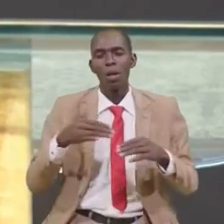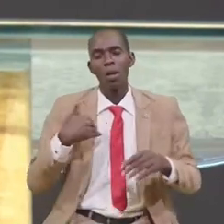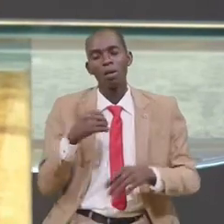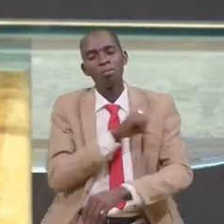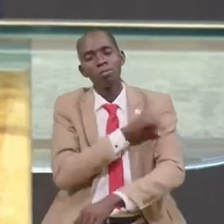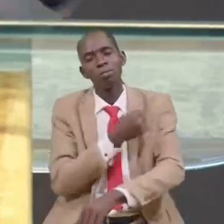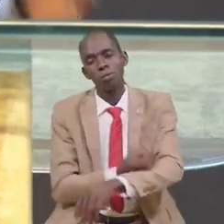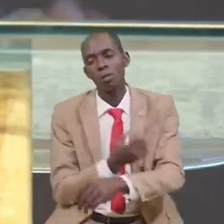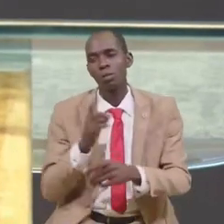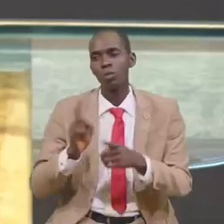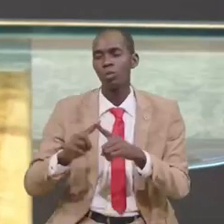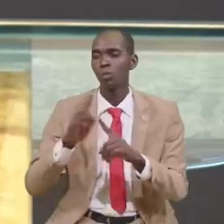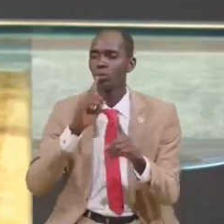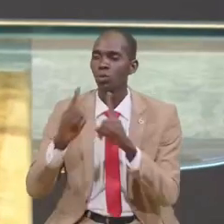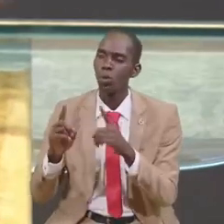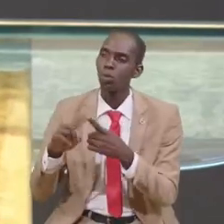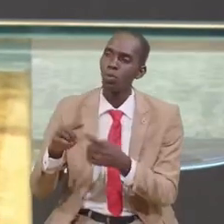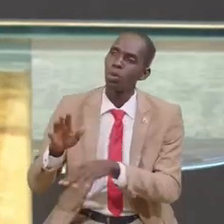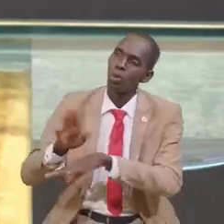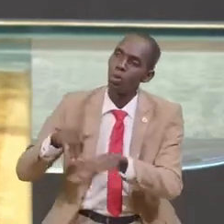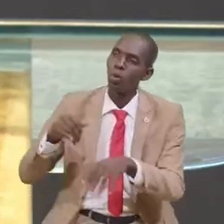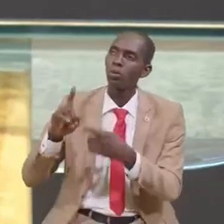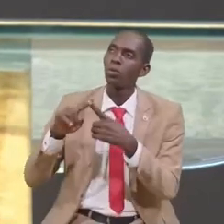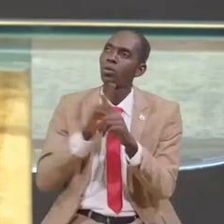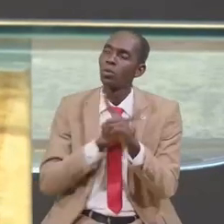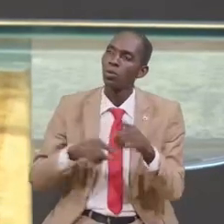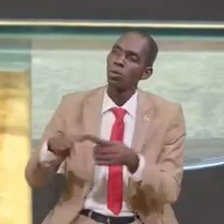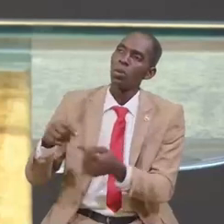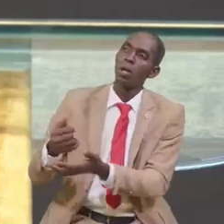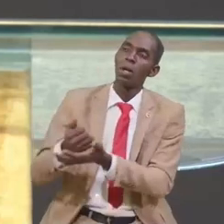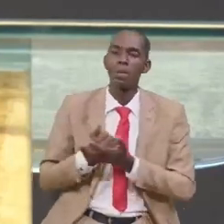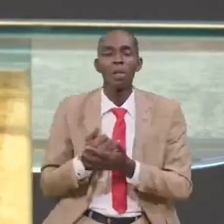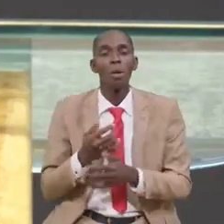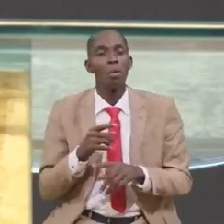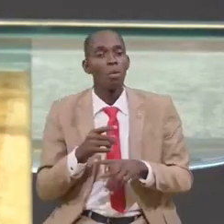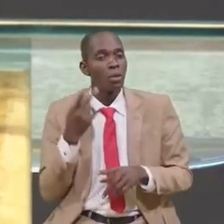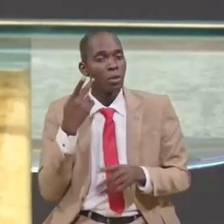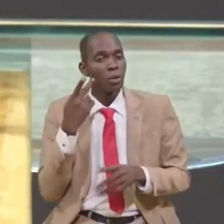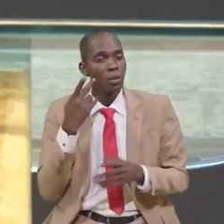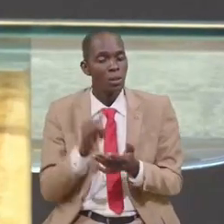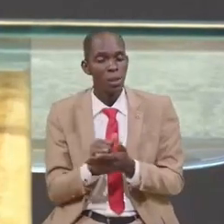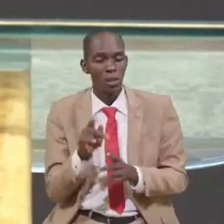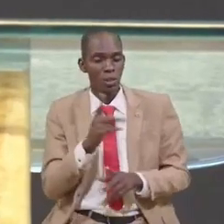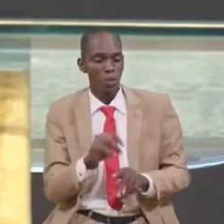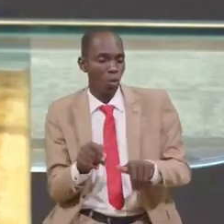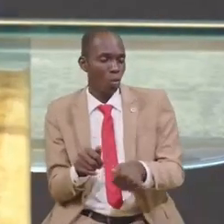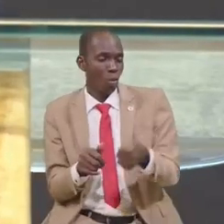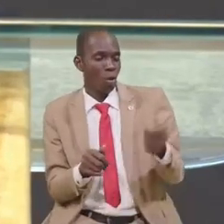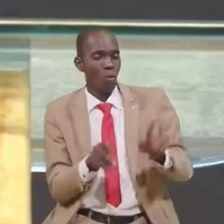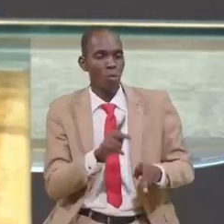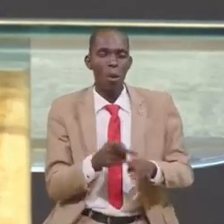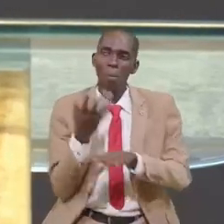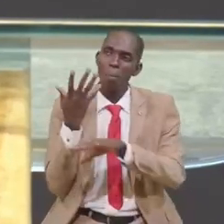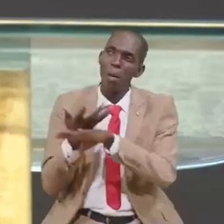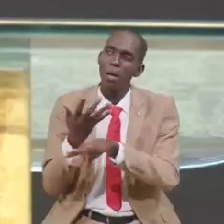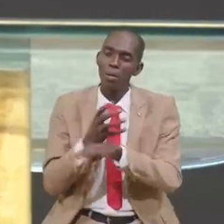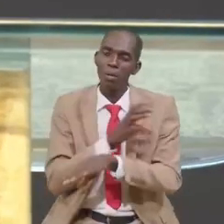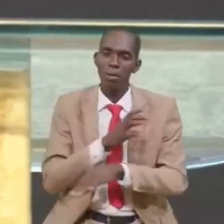la capacité d'invoquer le Seigneur. Nous pouvons les aider. Et c'est dit qu'il le prière en sa